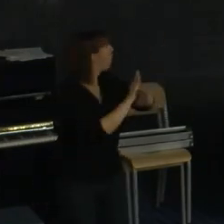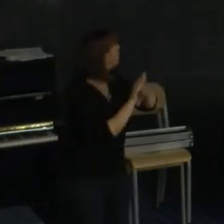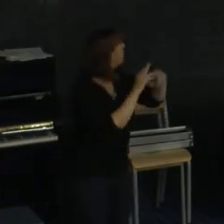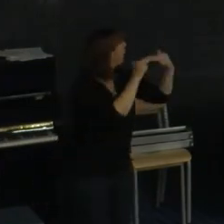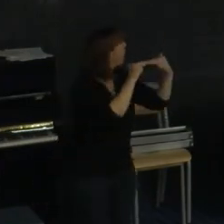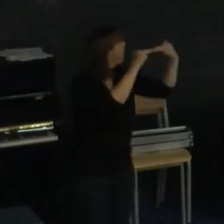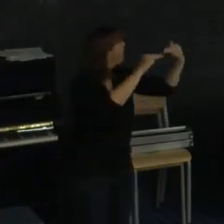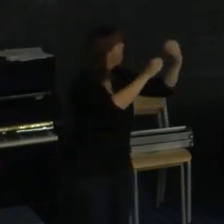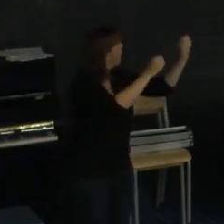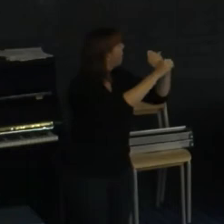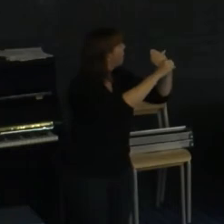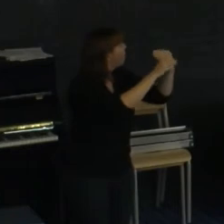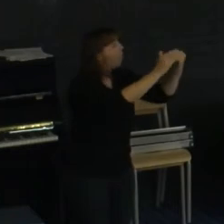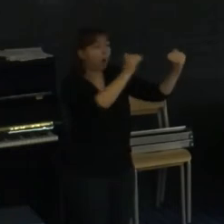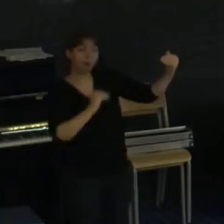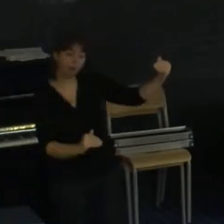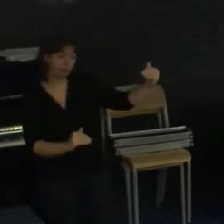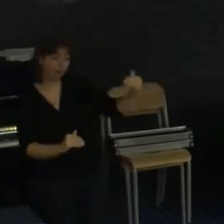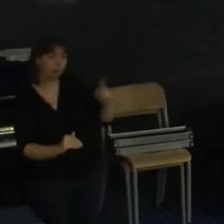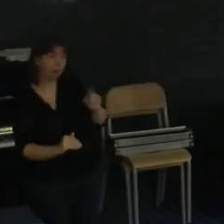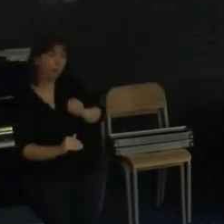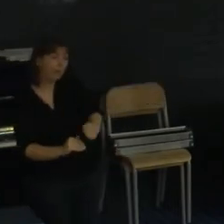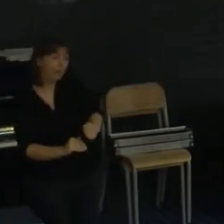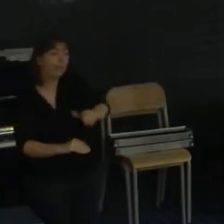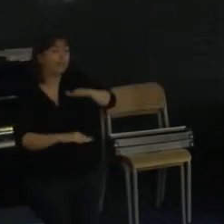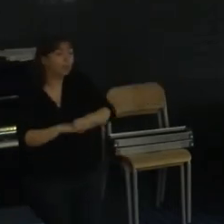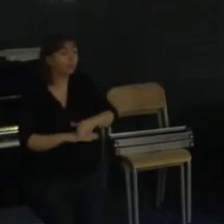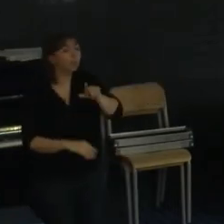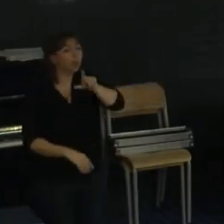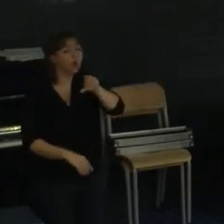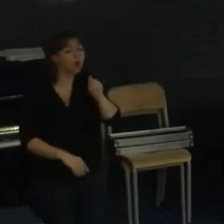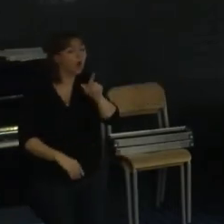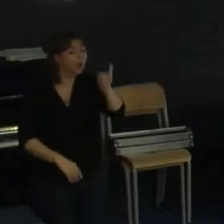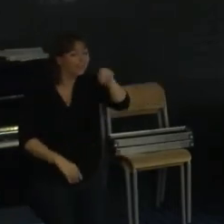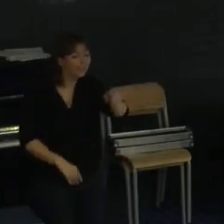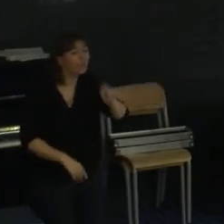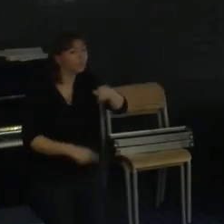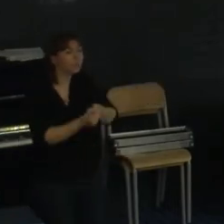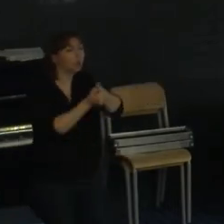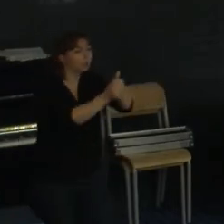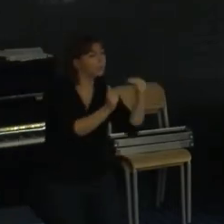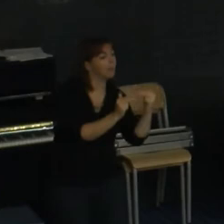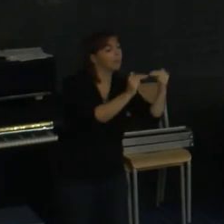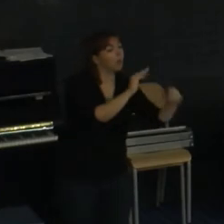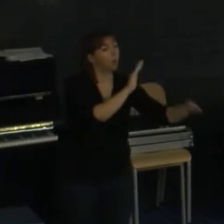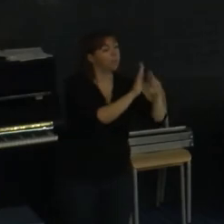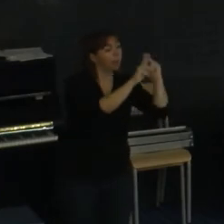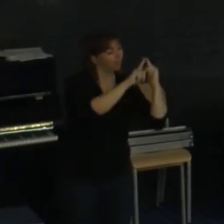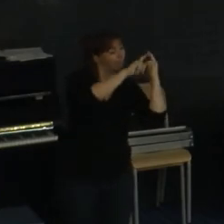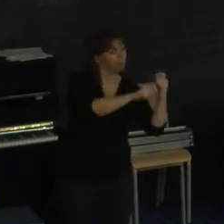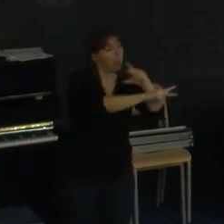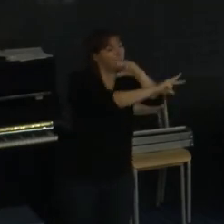utilisé là, mais pas là. Et comme le logging se limite simplement au level qu'on lui a spécifié à la config, il ne va pas aller plus loin, le mec. Donc